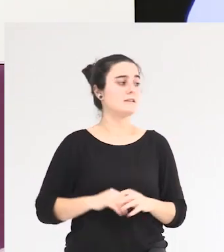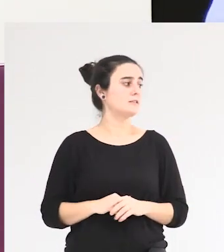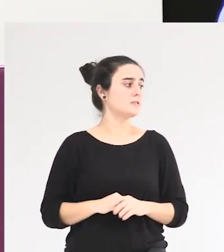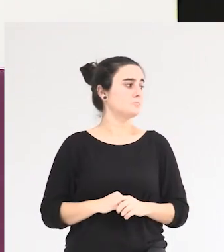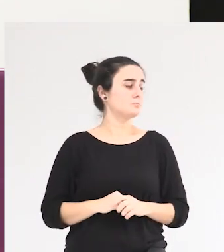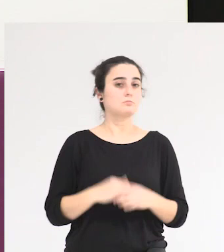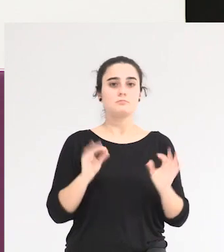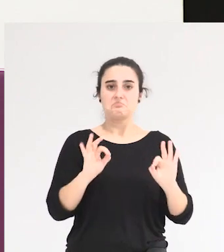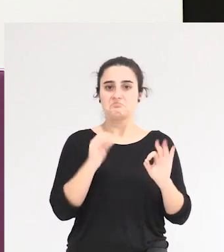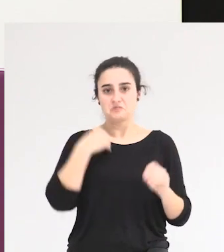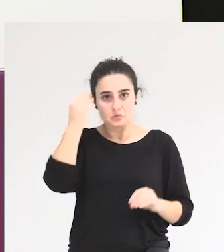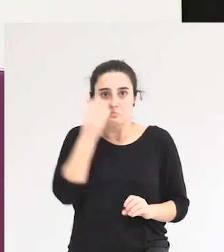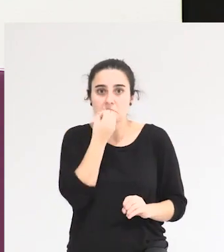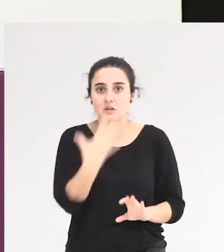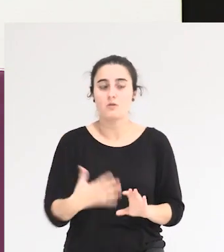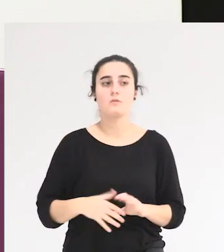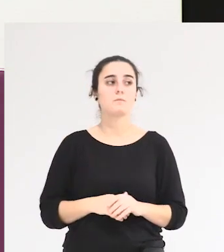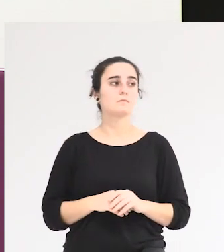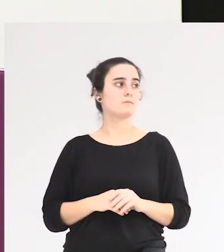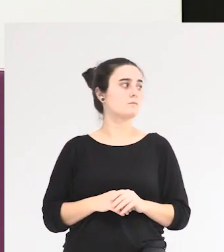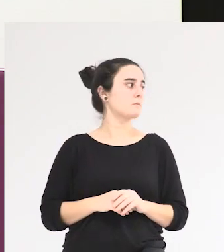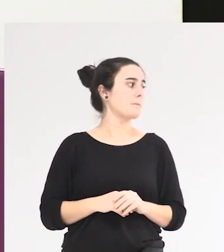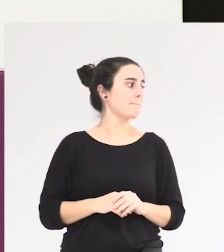horrela hobeto.